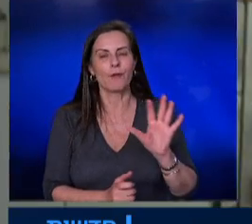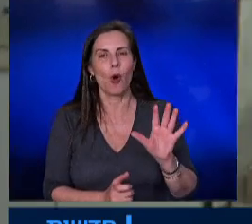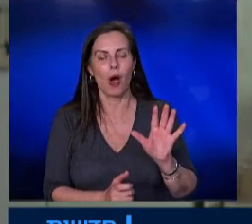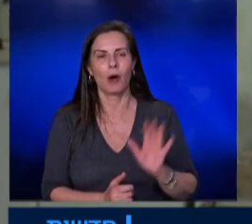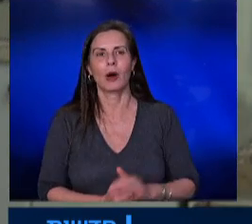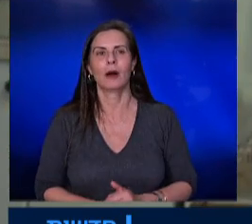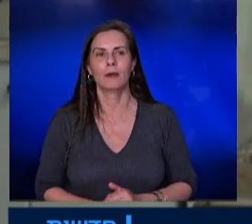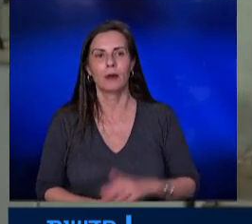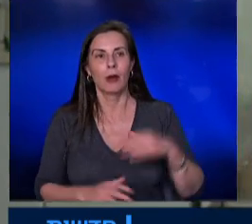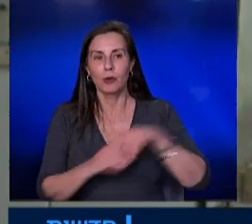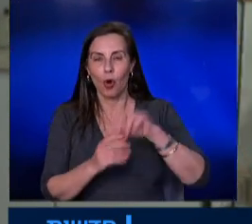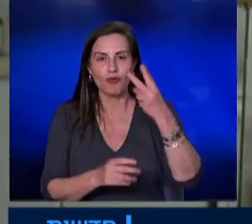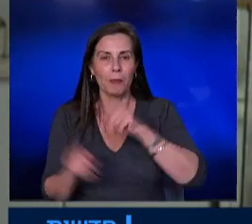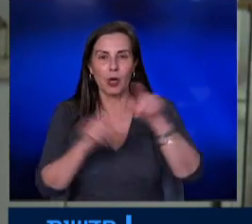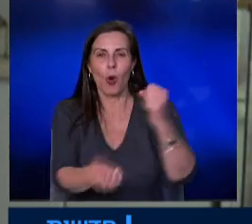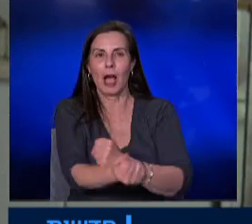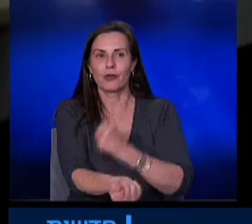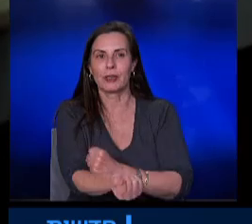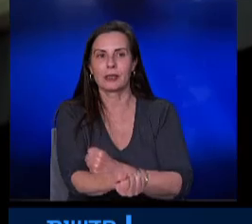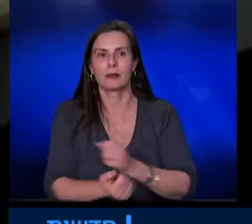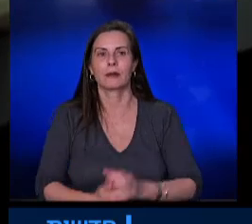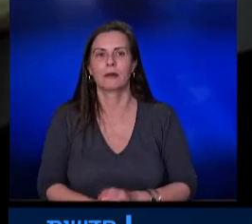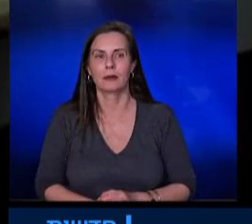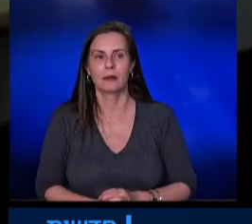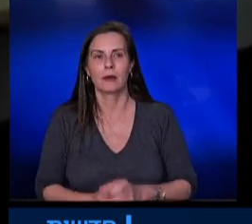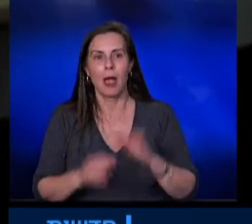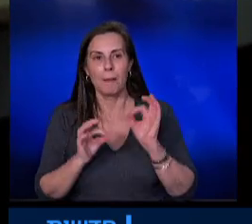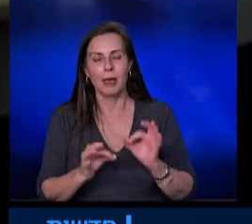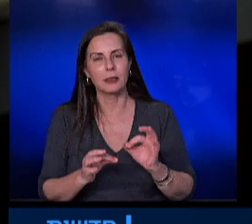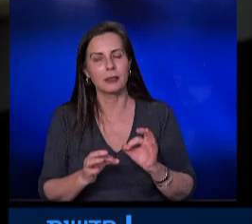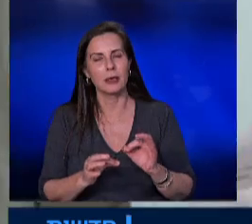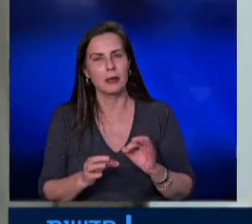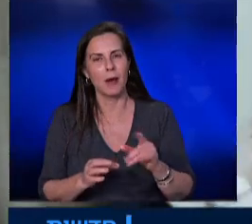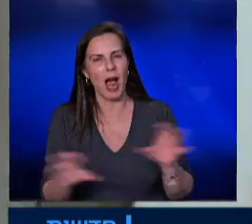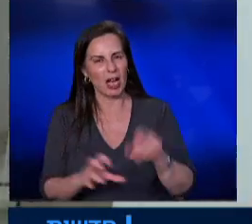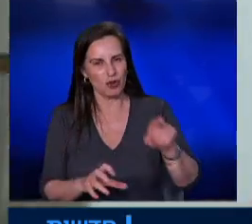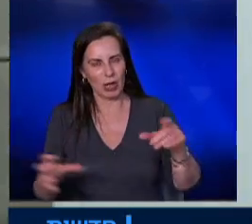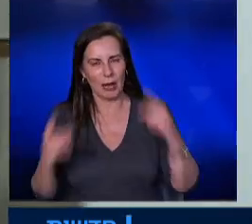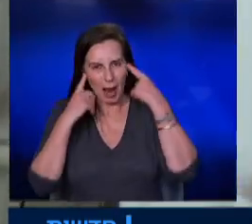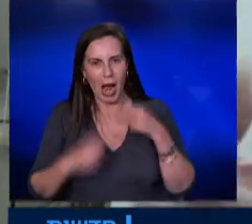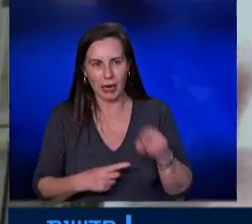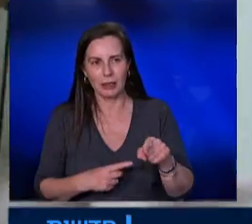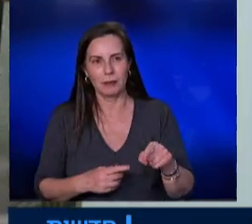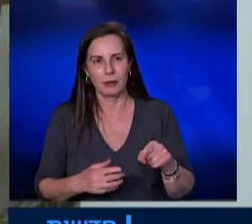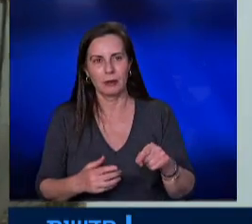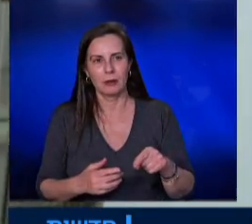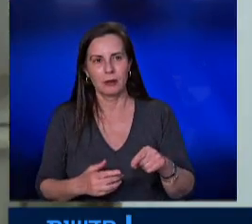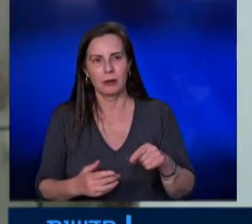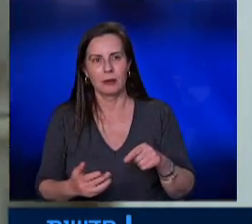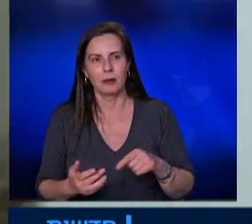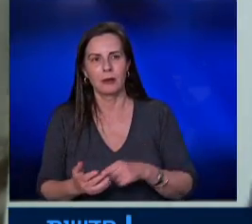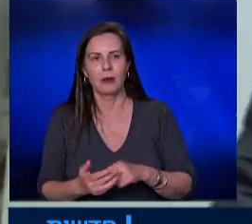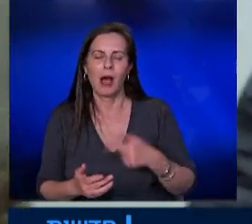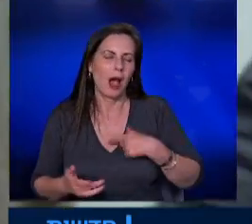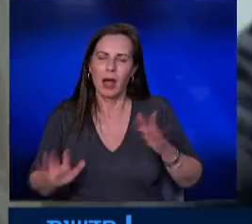הסירה. תוך שבועיים הם היו בתאי הגזים באושוויץ. בעצם החשבון שלך עם העולם החרדי, הוא מתחיל מהשואה. אני